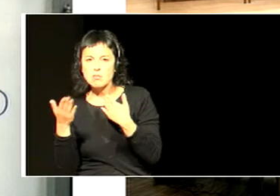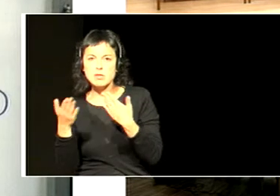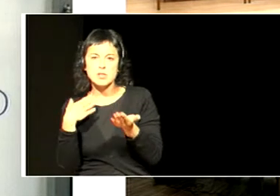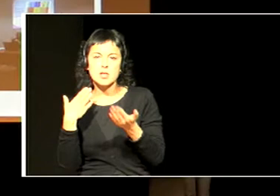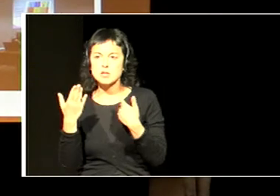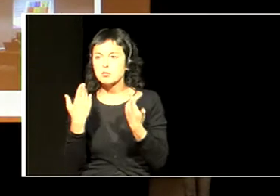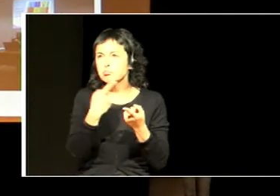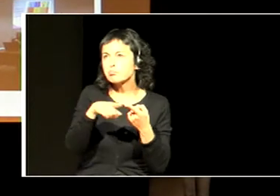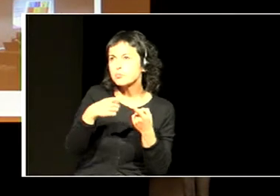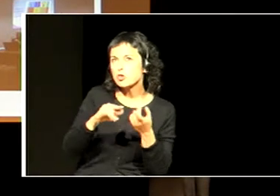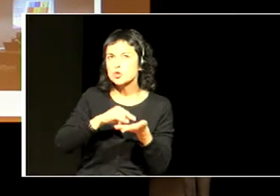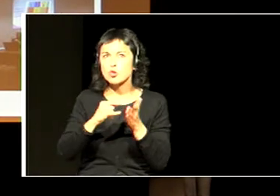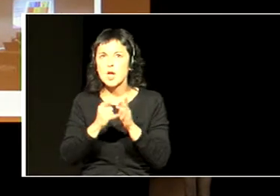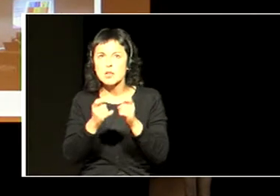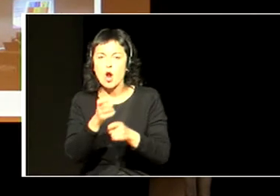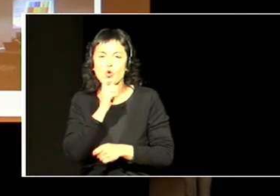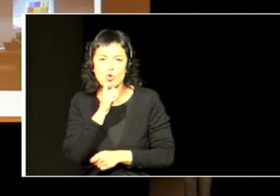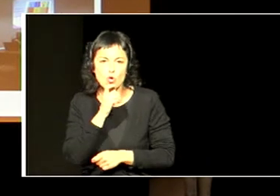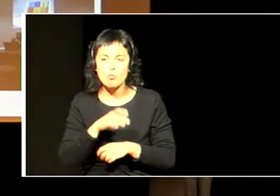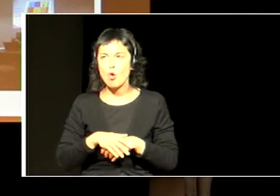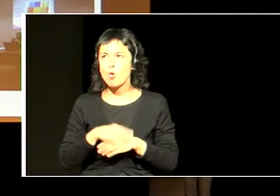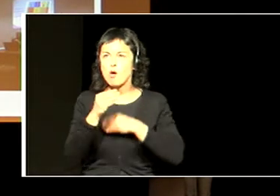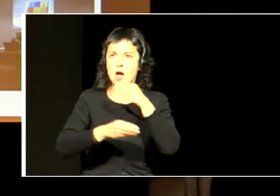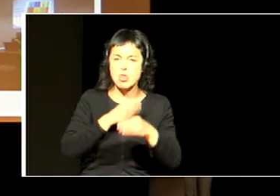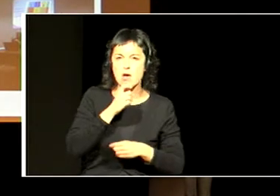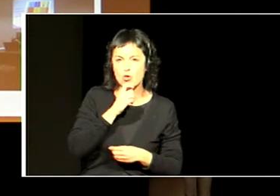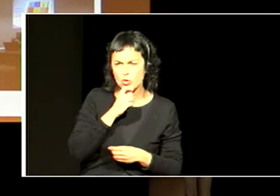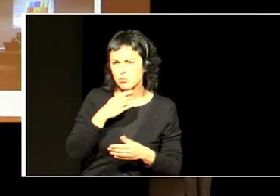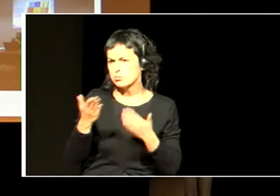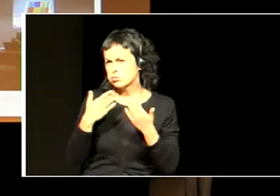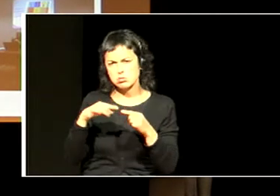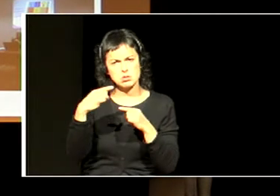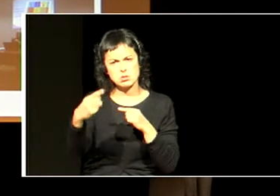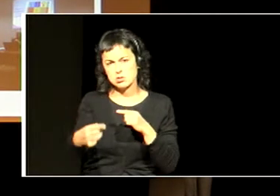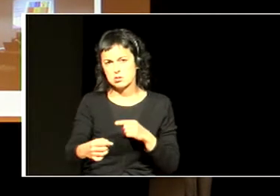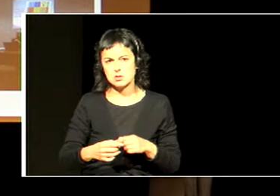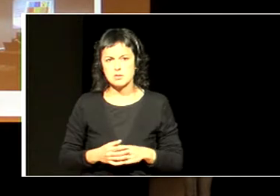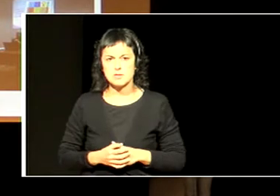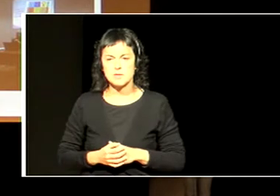dezakegu gauzak, nola egin dezakegu, eta